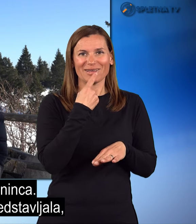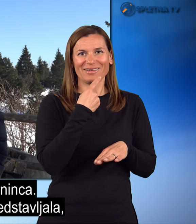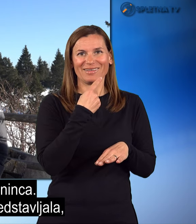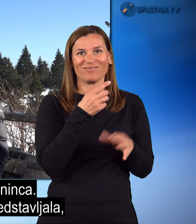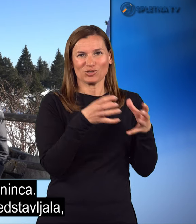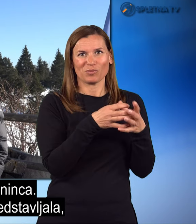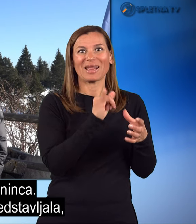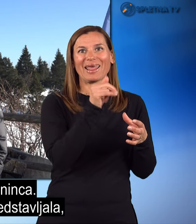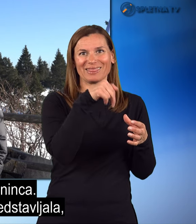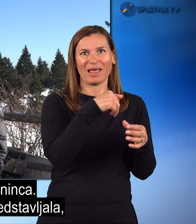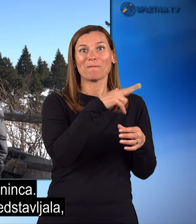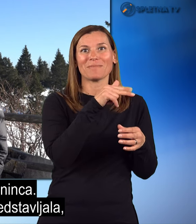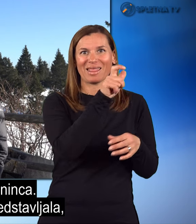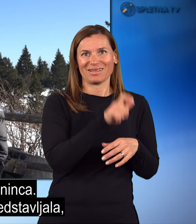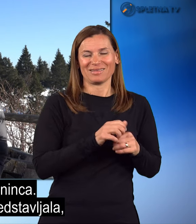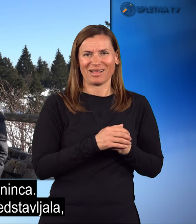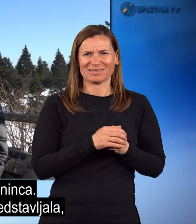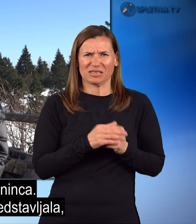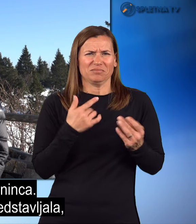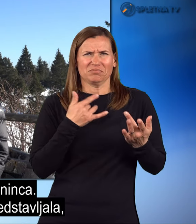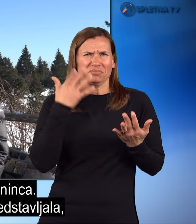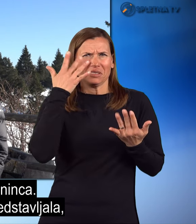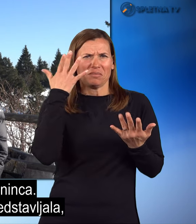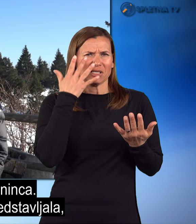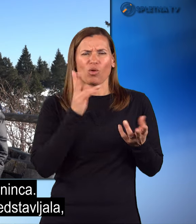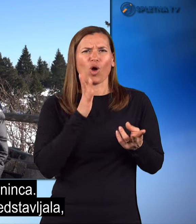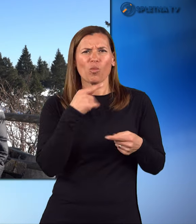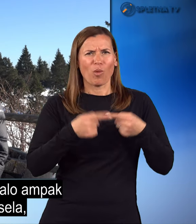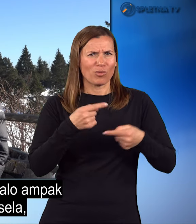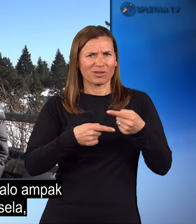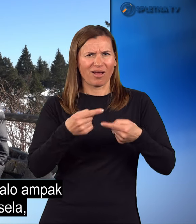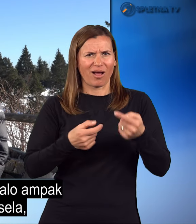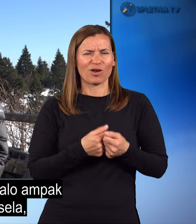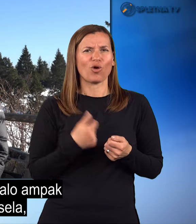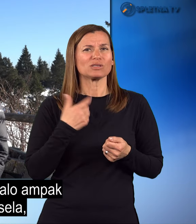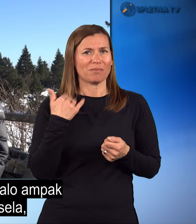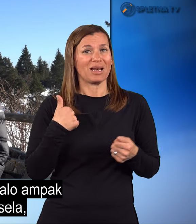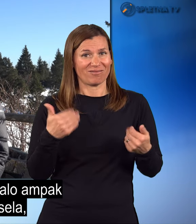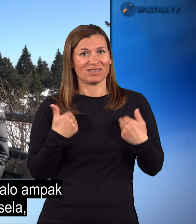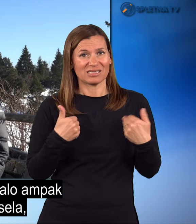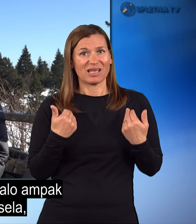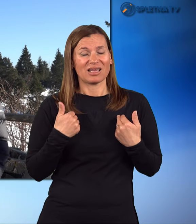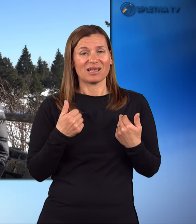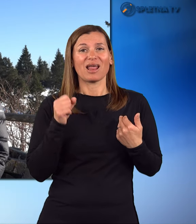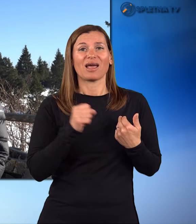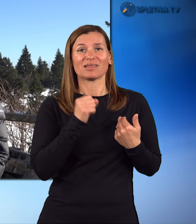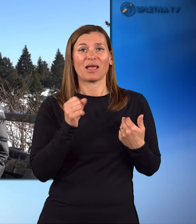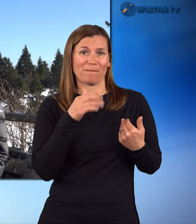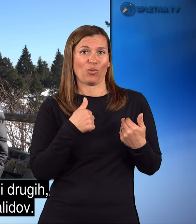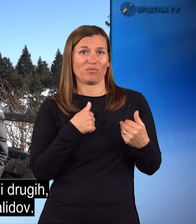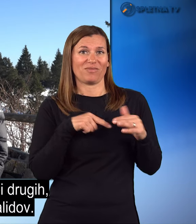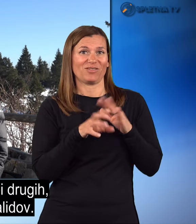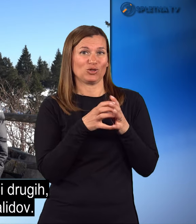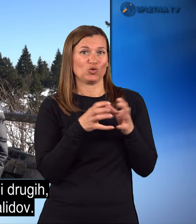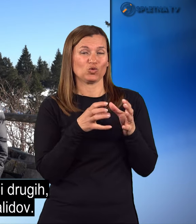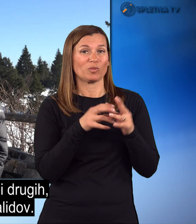okviru In planinca. Sicer si nisem čisto točno predstavljala, kako bo to izgledalo. Vesela sem bila, da bomo v bistvu